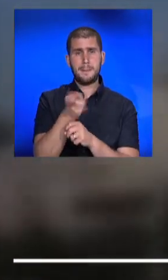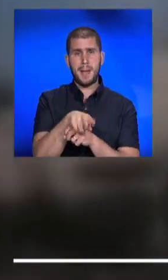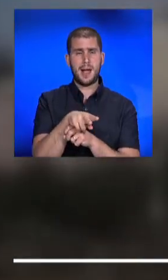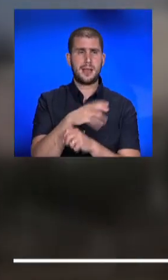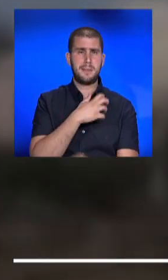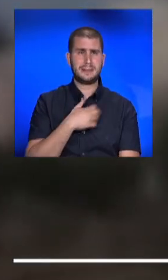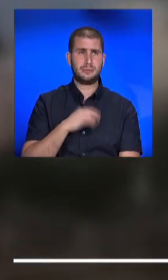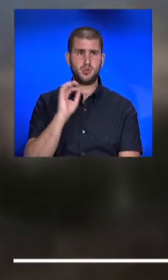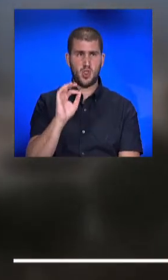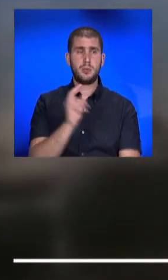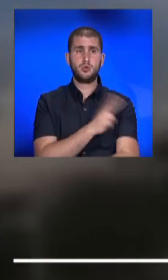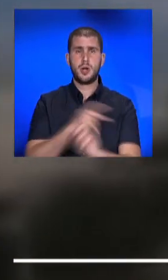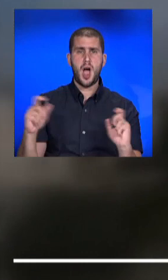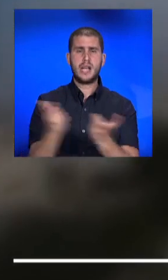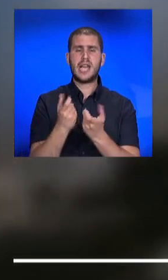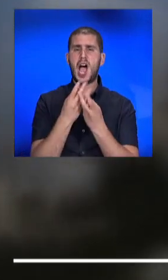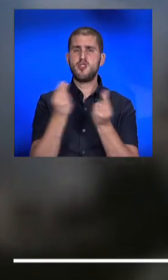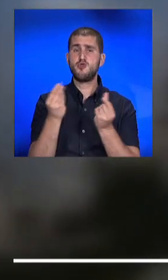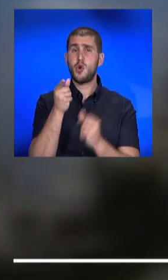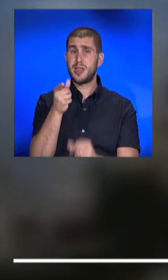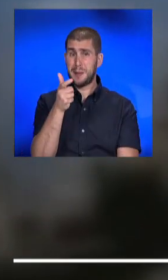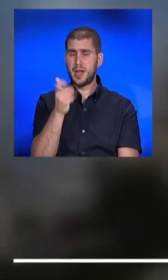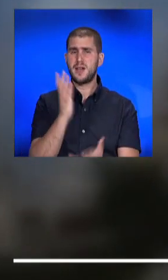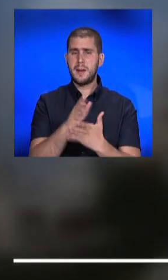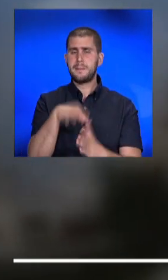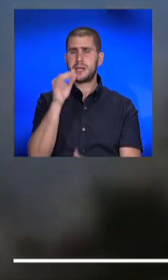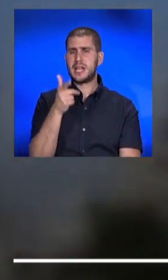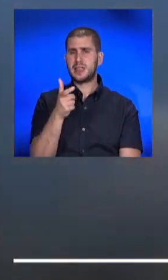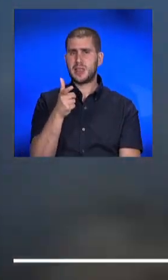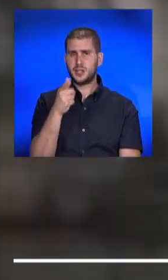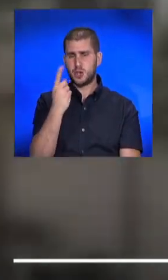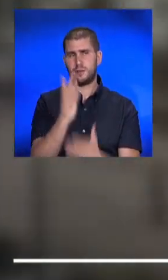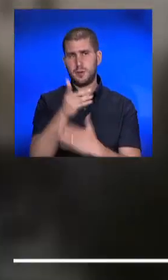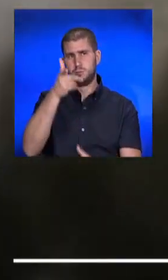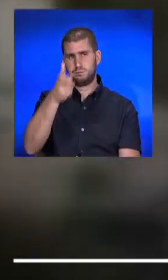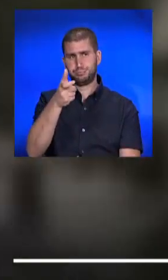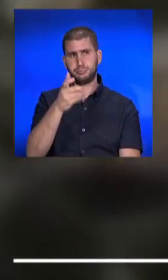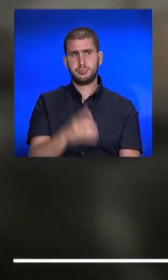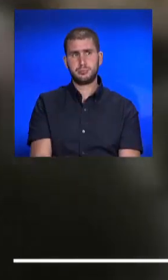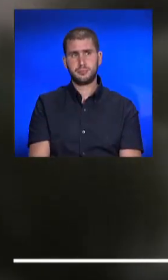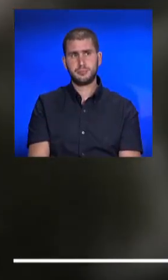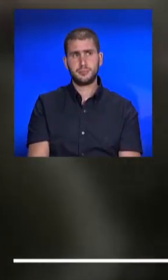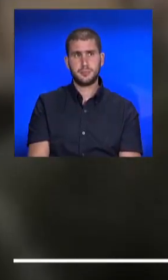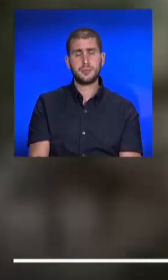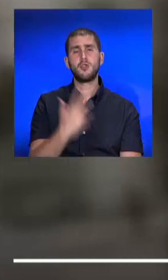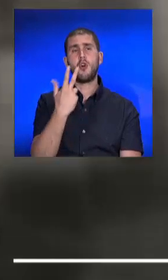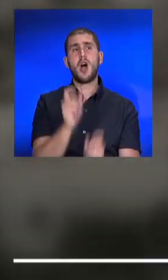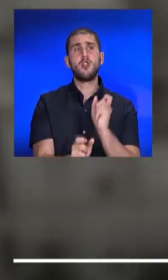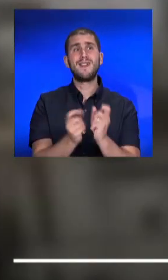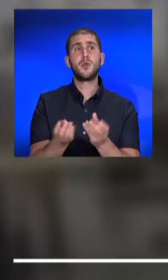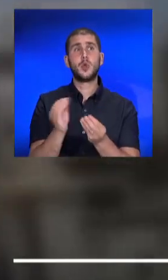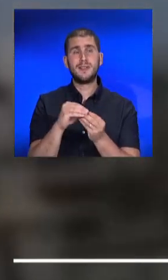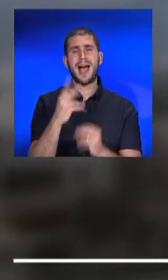מפצעיו. המשטרה עצרה את החשוד בירי, היא גם מצאה את הנשק שבאמצעותו בוצע הירי הזה. 3 תושבים נוספים